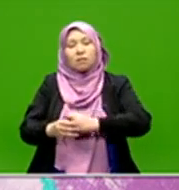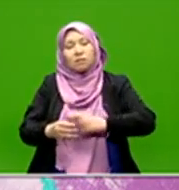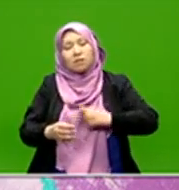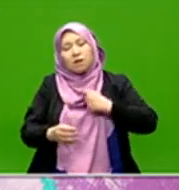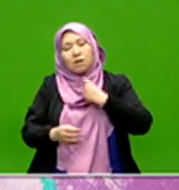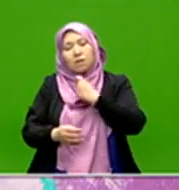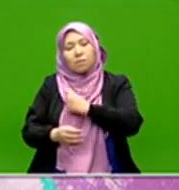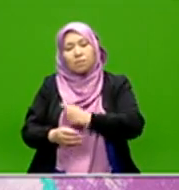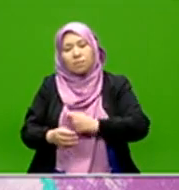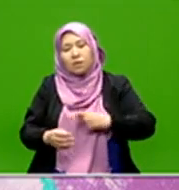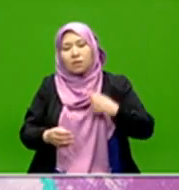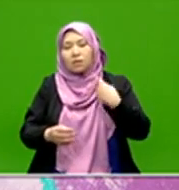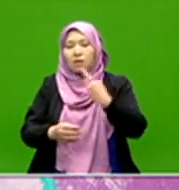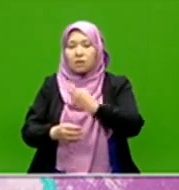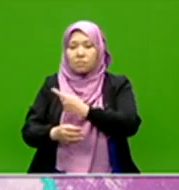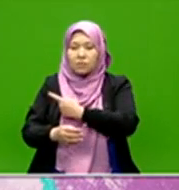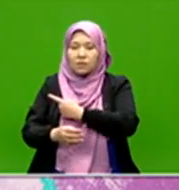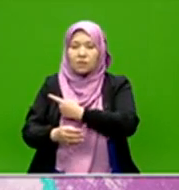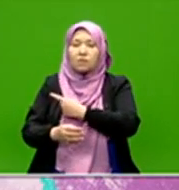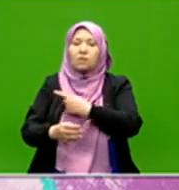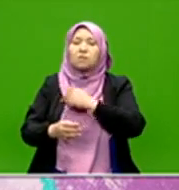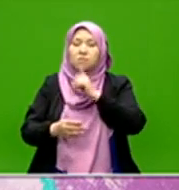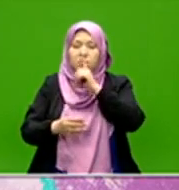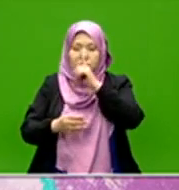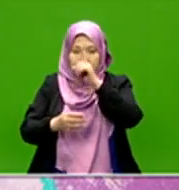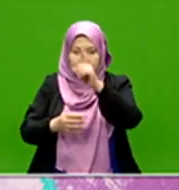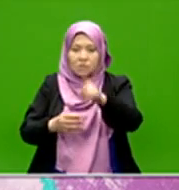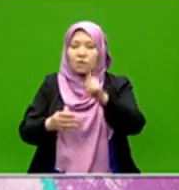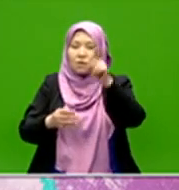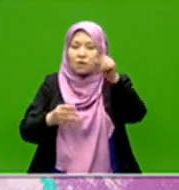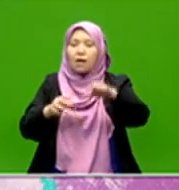إنك أنت التواب